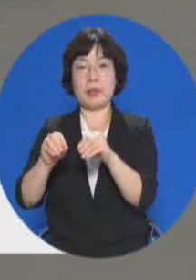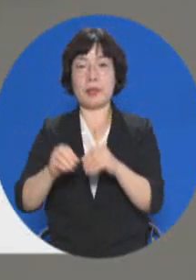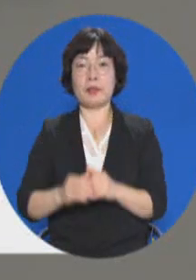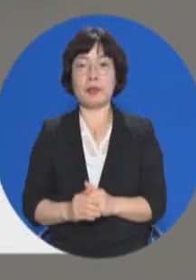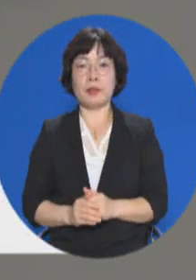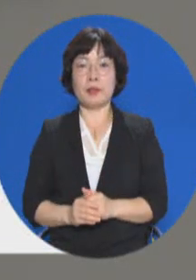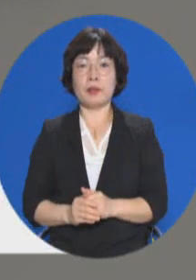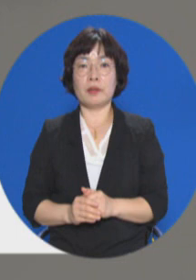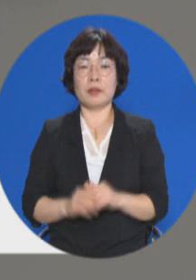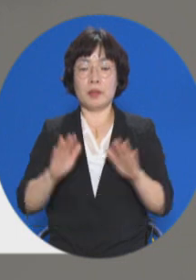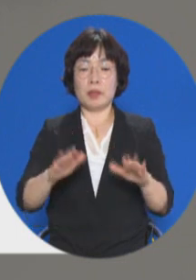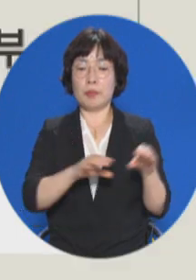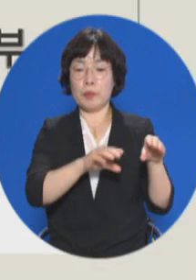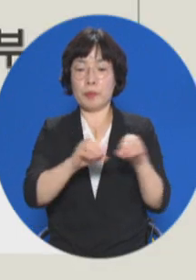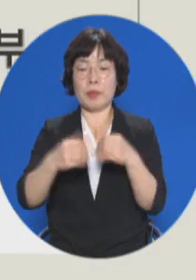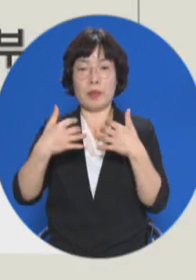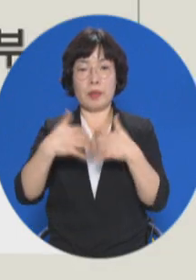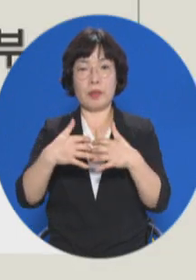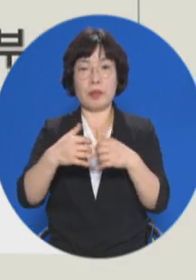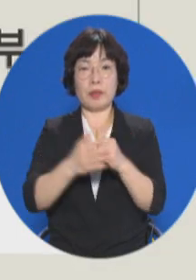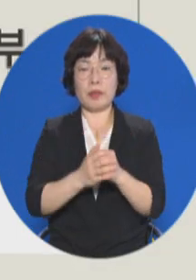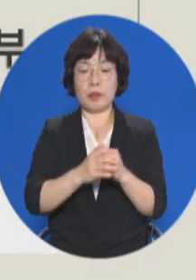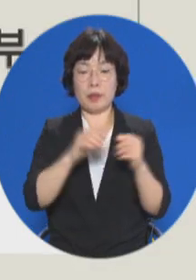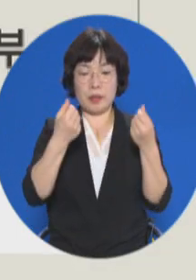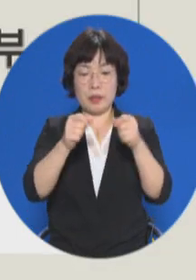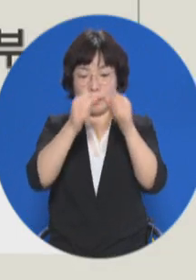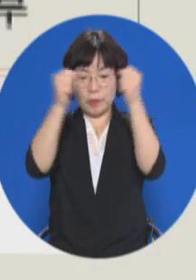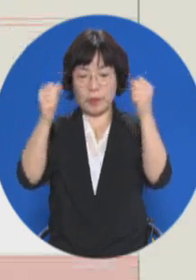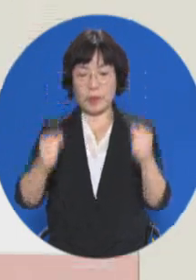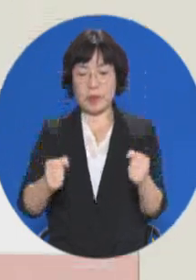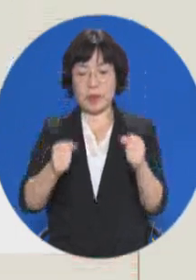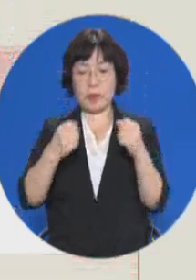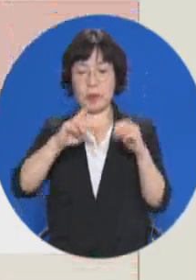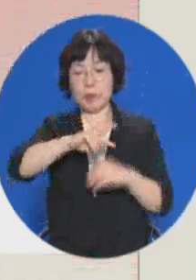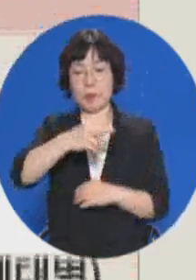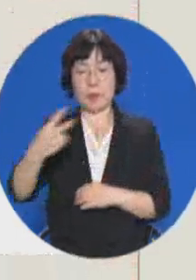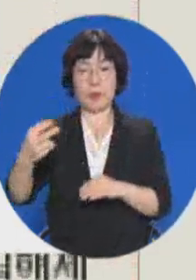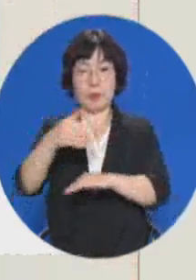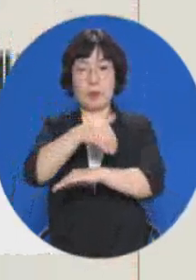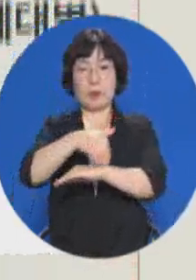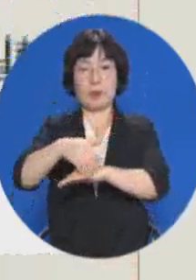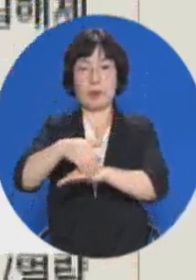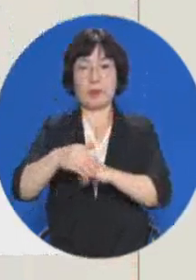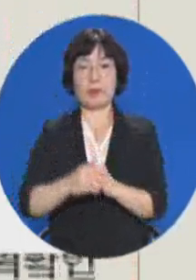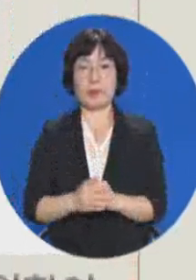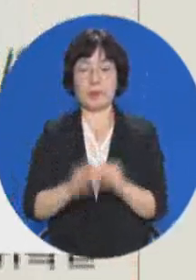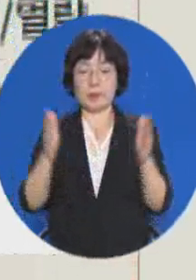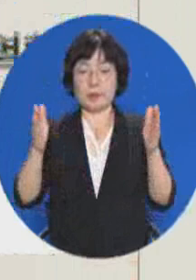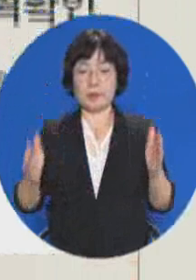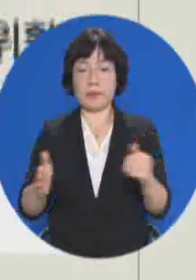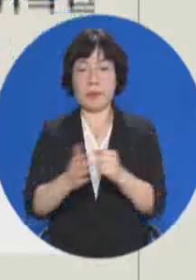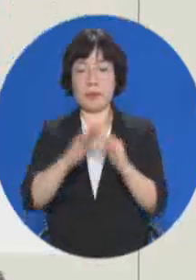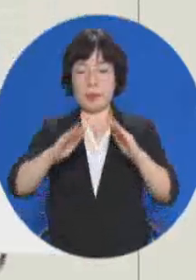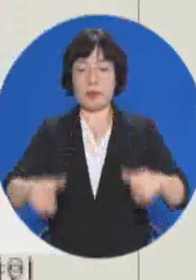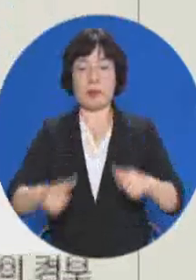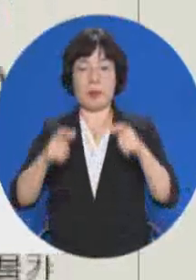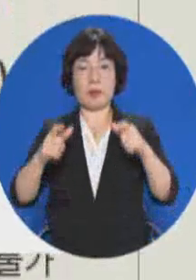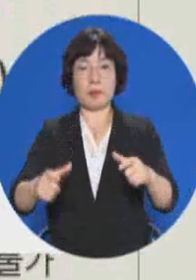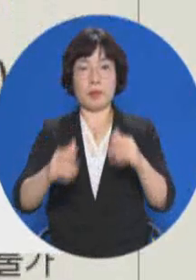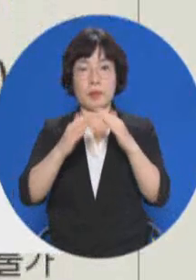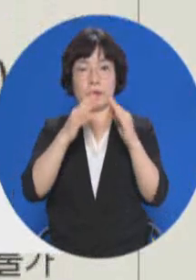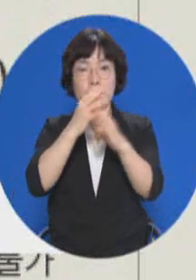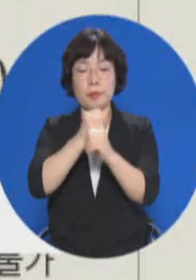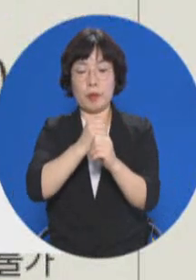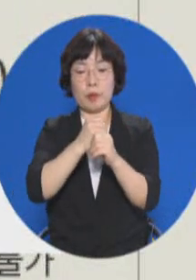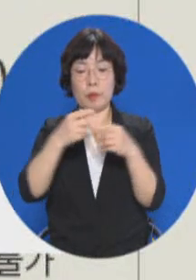중단됩니다. 이번 중단 조치는 4세대 주민등록 시스템으로의 전환을 위한 것으로 이 기간 동안 전남 지역에 설치된